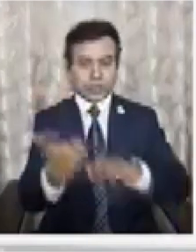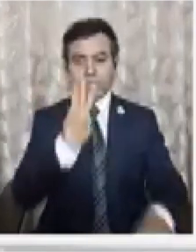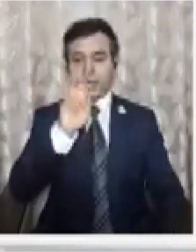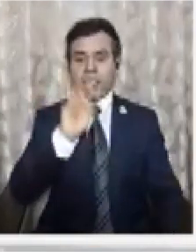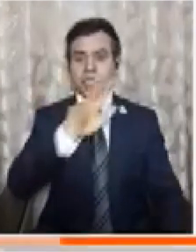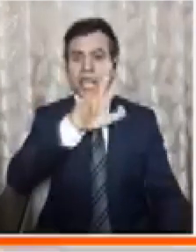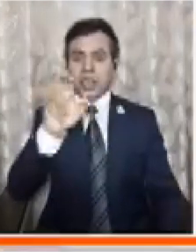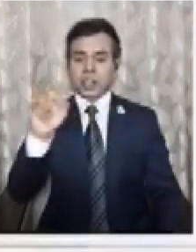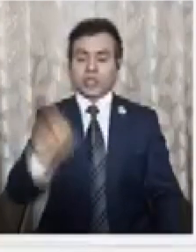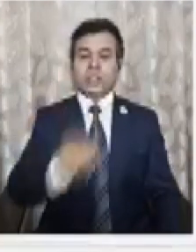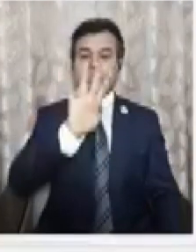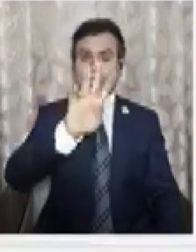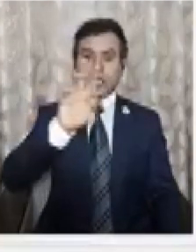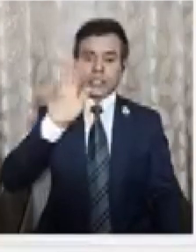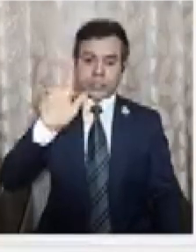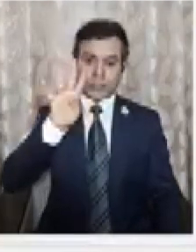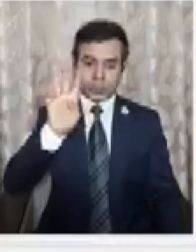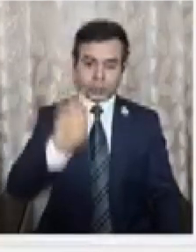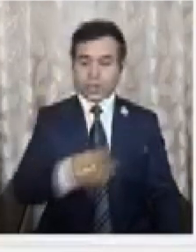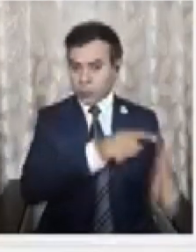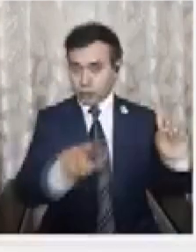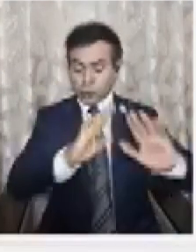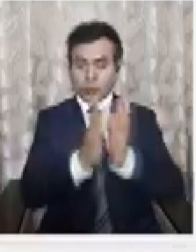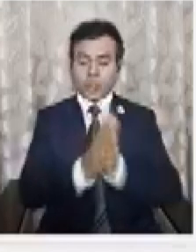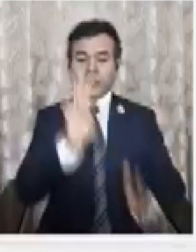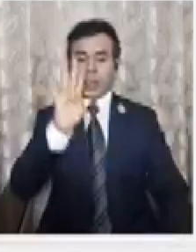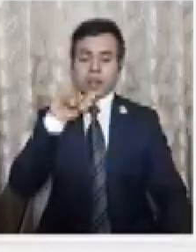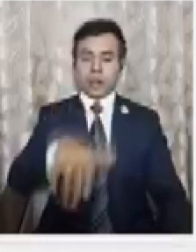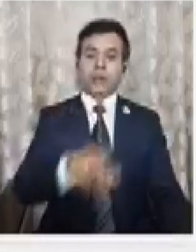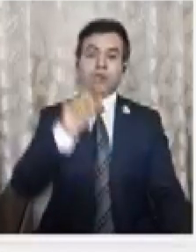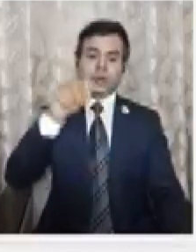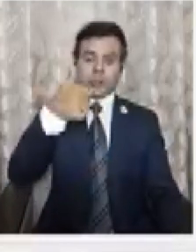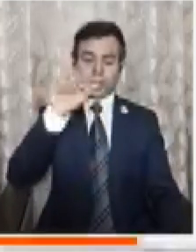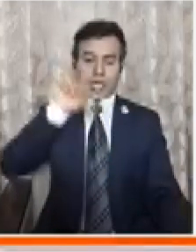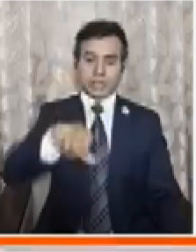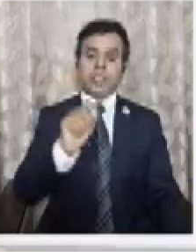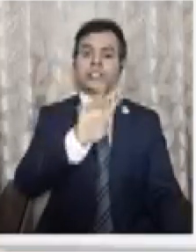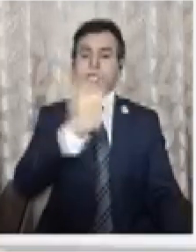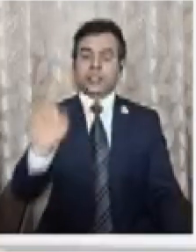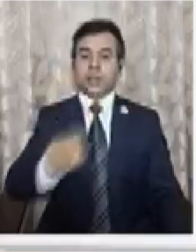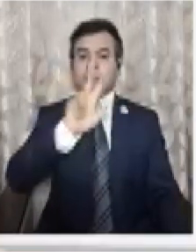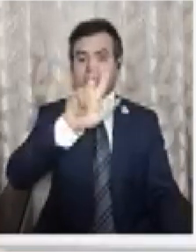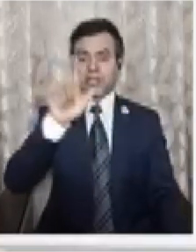89,93,659 জন। মৃত্যুবরণ করেছেন বিশ্বে 24 ঘন্টায় 3,847 জন এবং এ পর্যন্ত